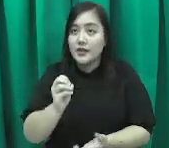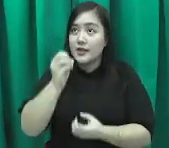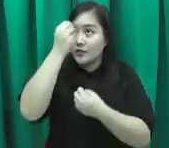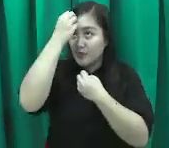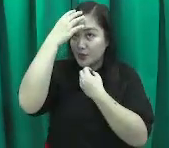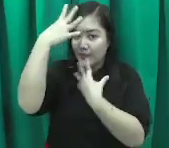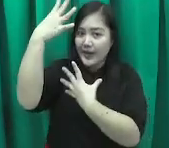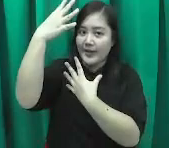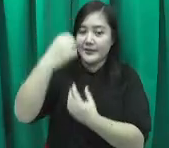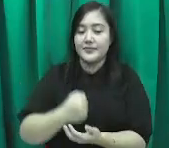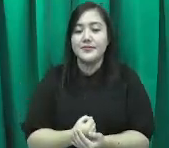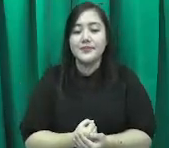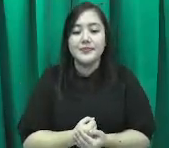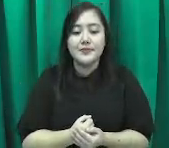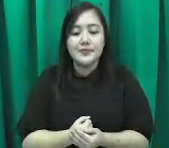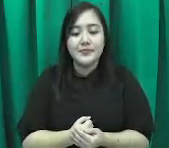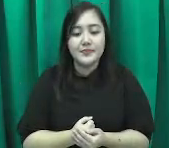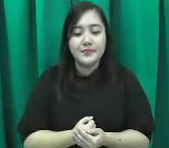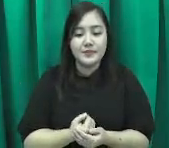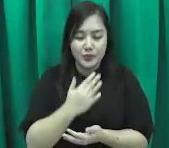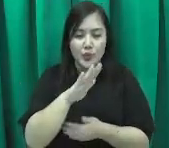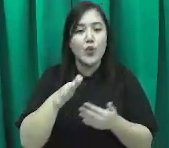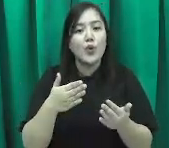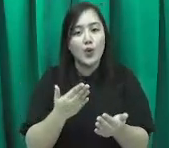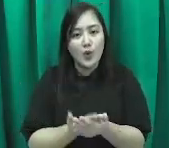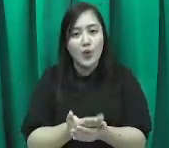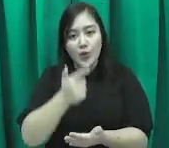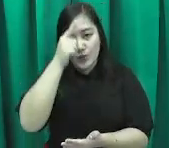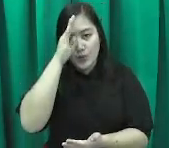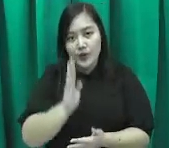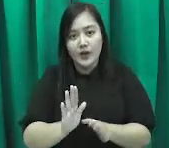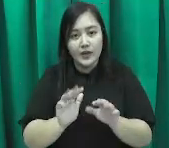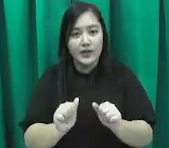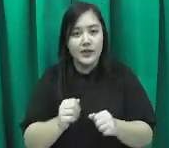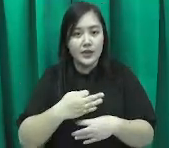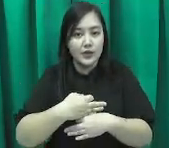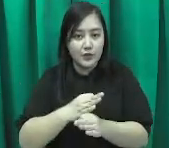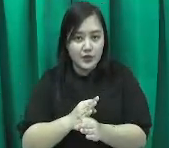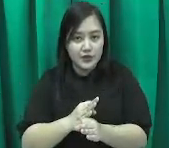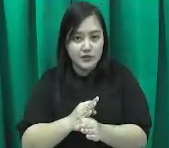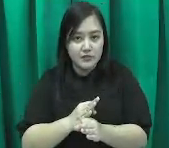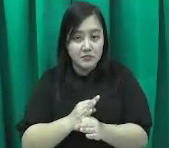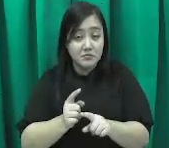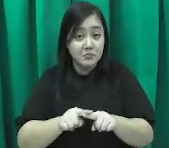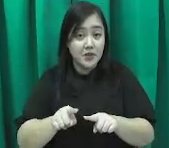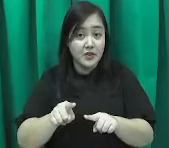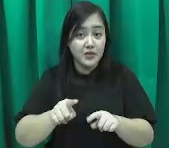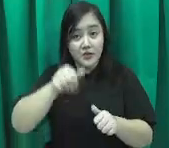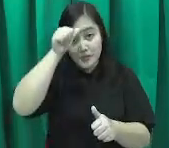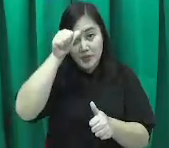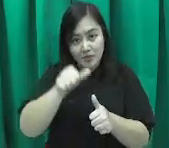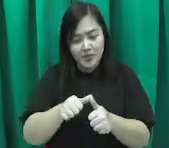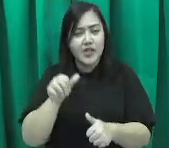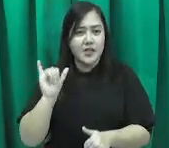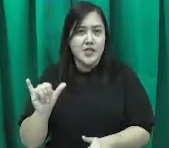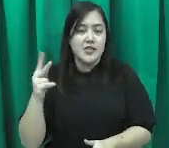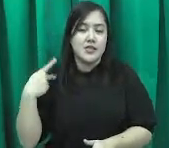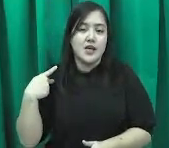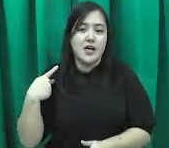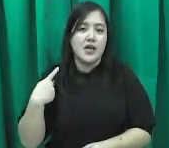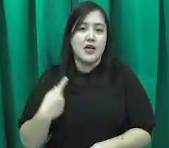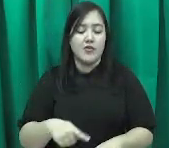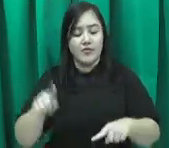At lahat naman ay maaayos. Although, yung consequence ng kasalanan, nandun na. Yes. Oh, nandun yun.